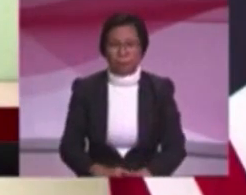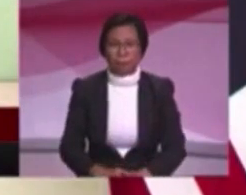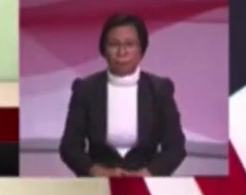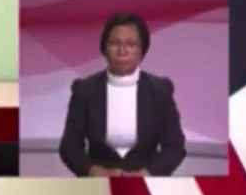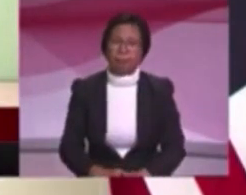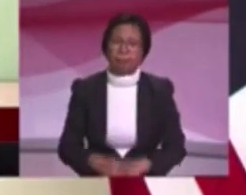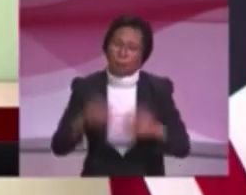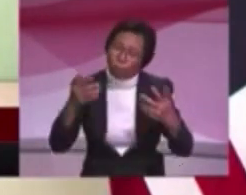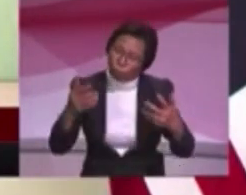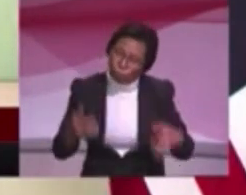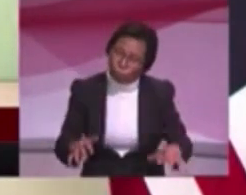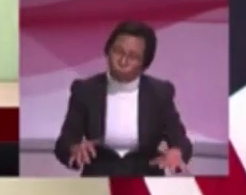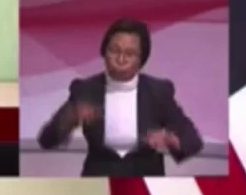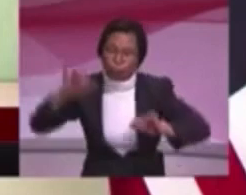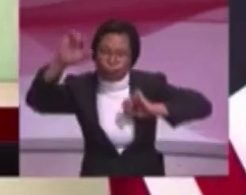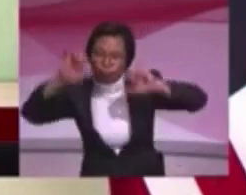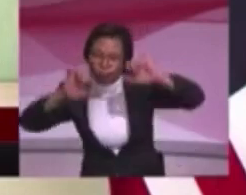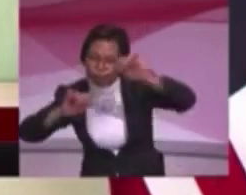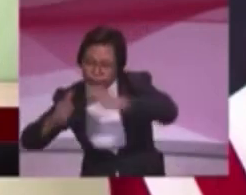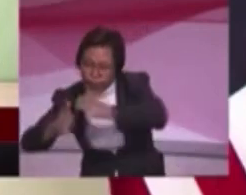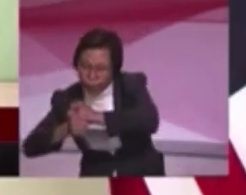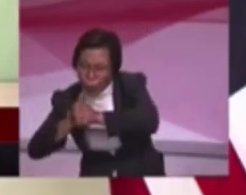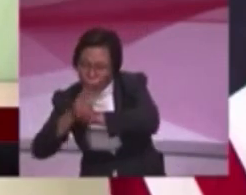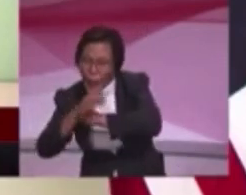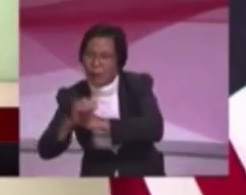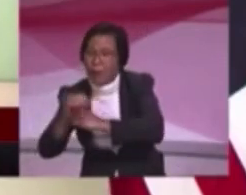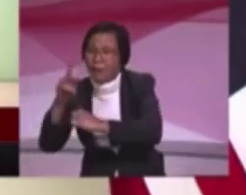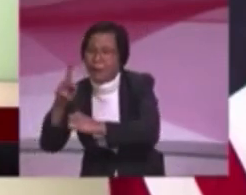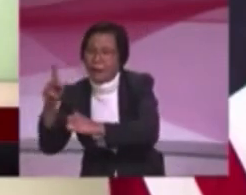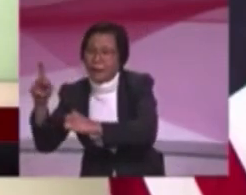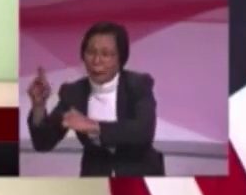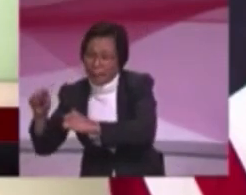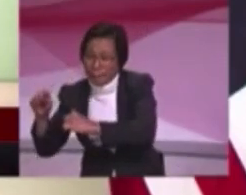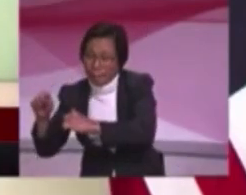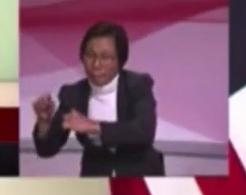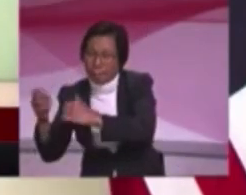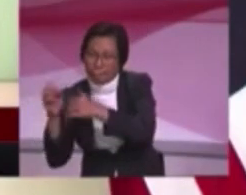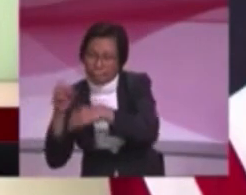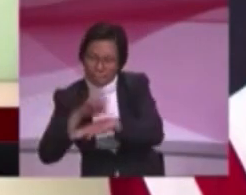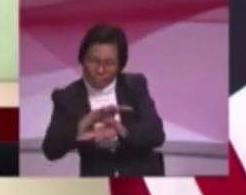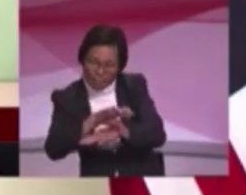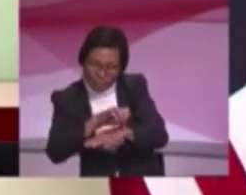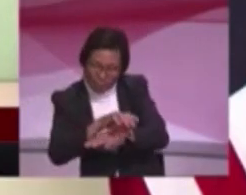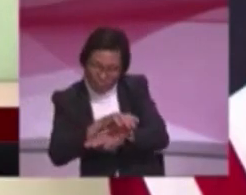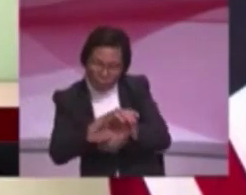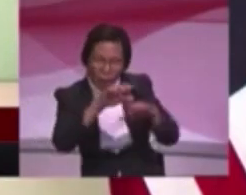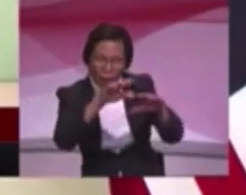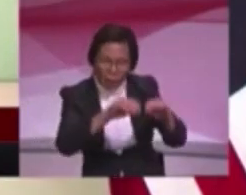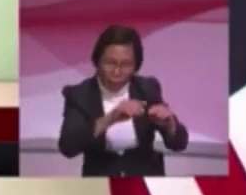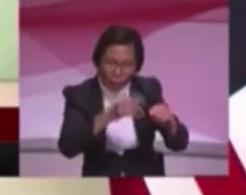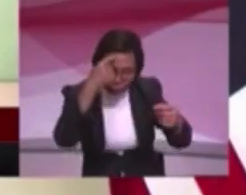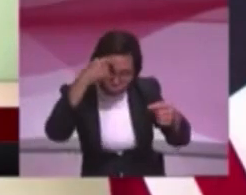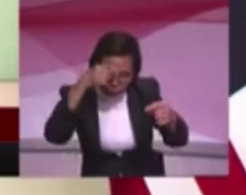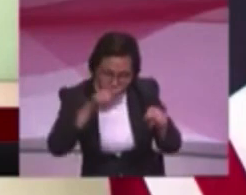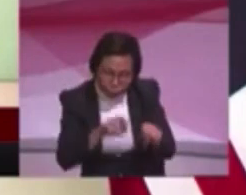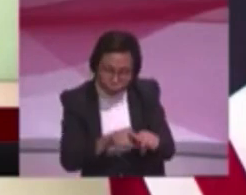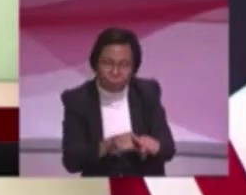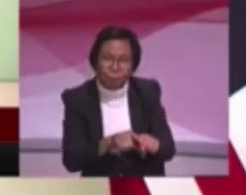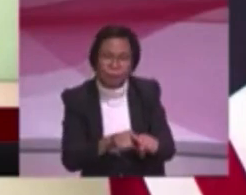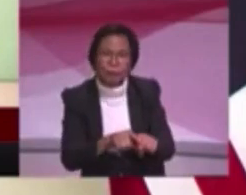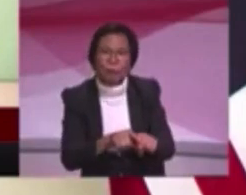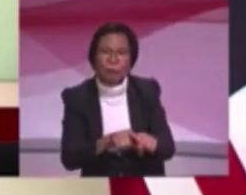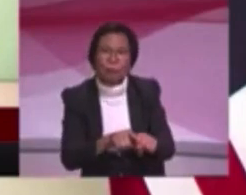Setelah membuat penilaian risiko dan nasihat daripada Kementerian Kesihatan, mesyuarat bersetuju